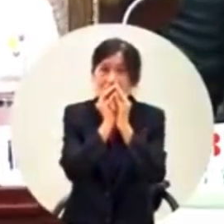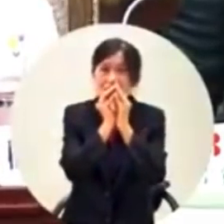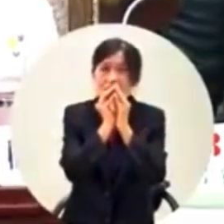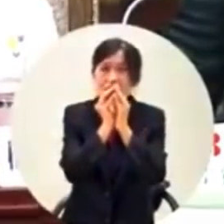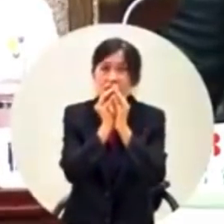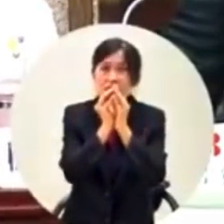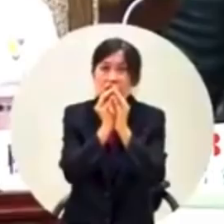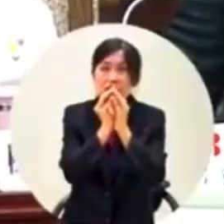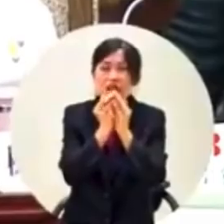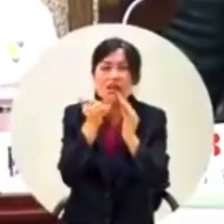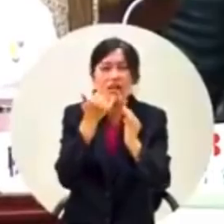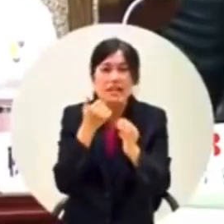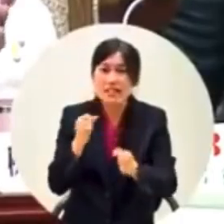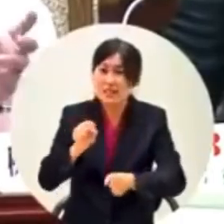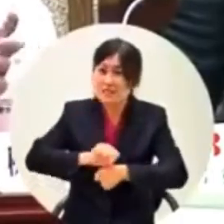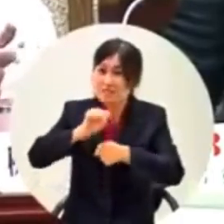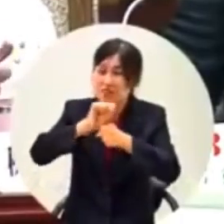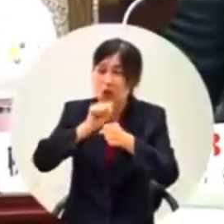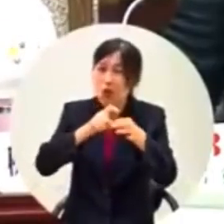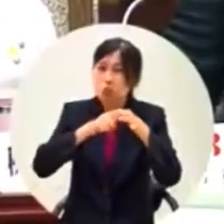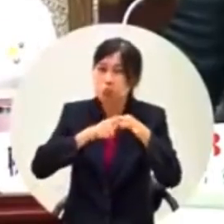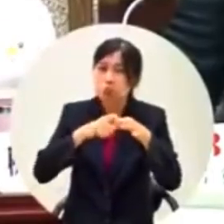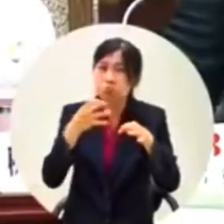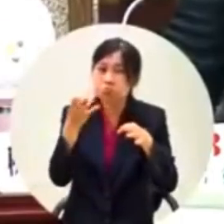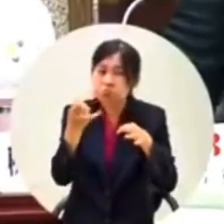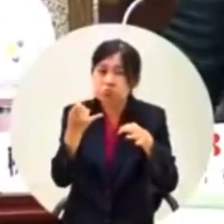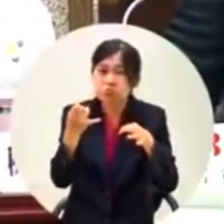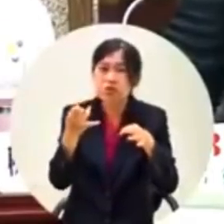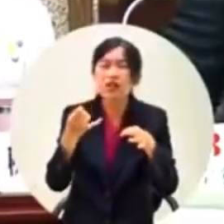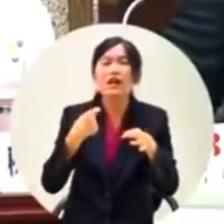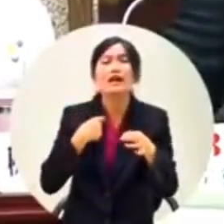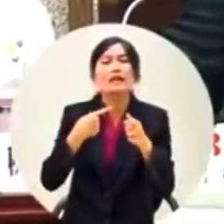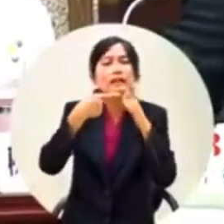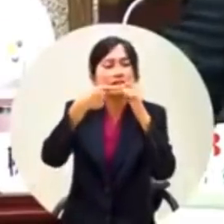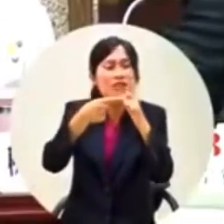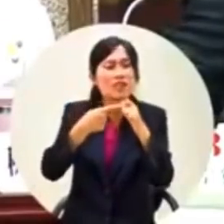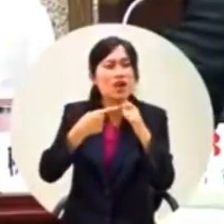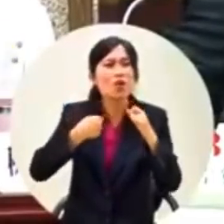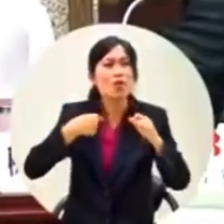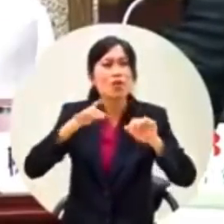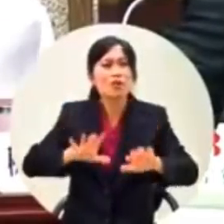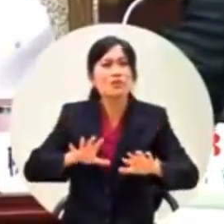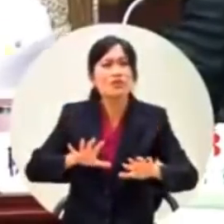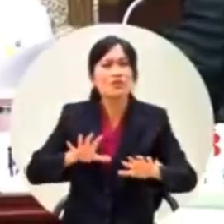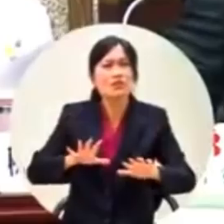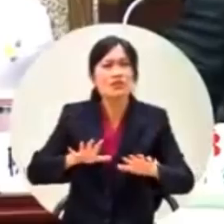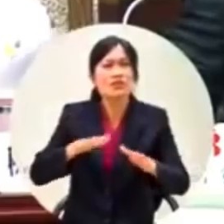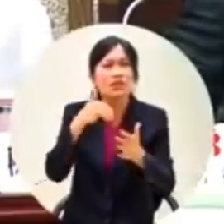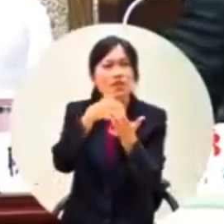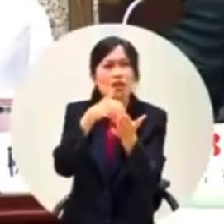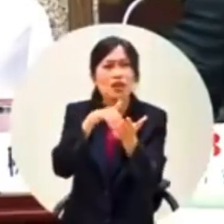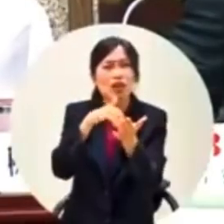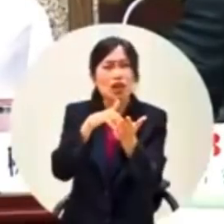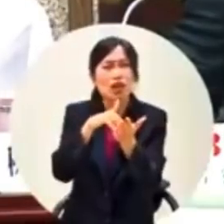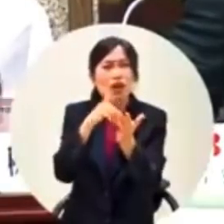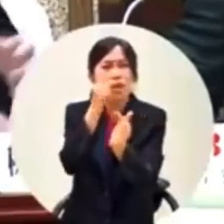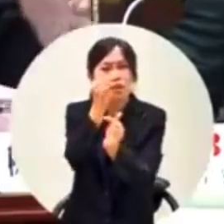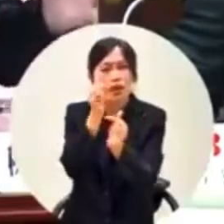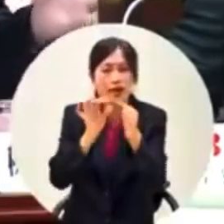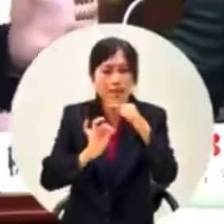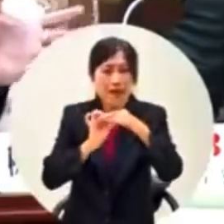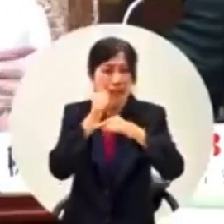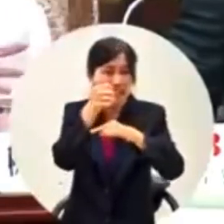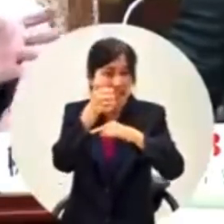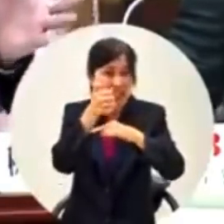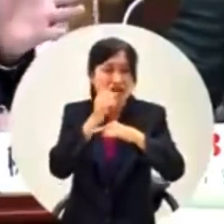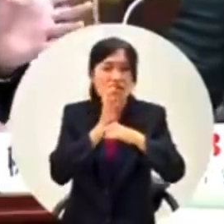会当增加偌济？ 对， 我今麦甲议员报告就是讲，第一，咱今麦的计算基准内底已经有50%属于